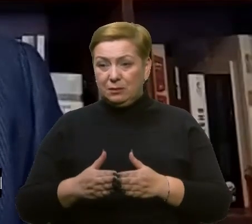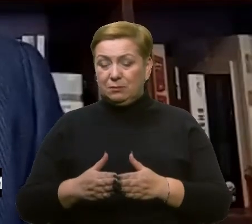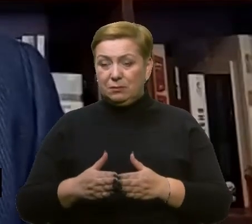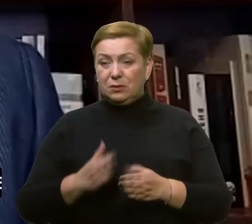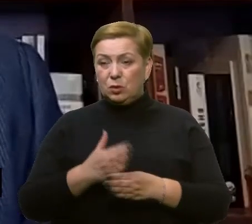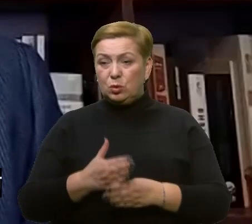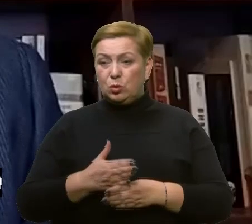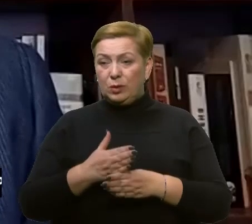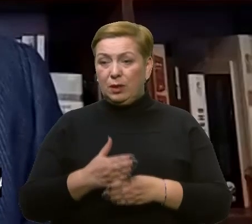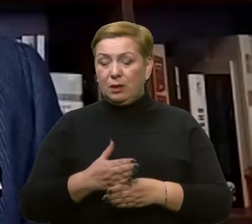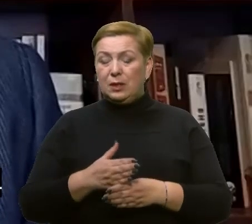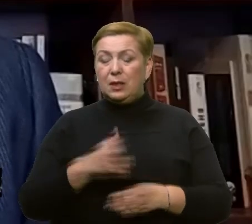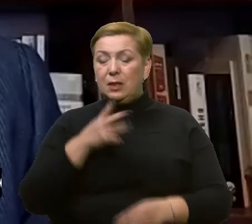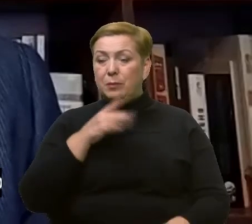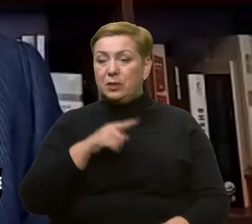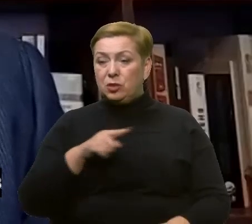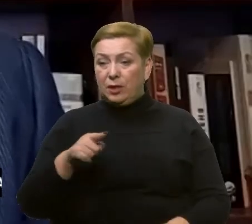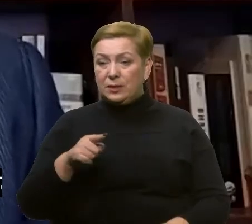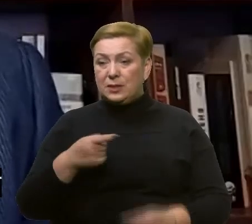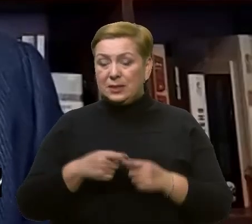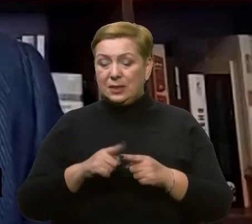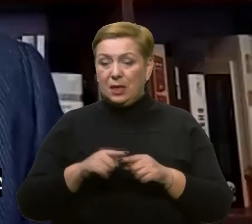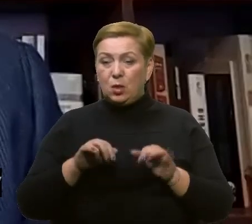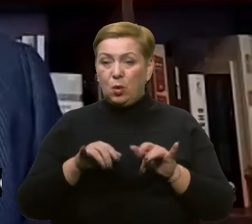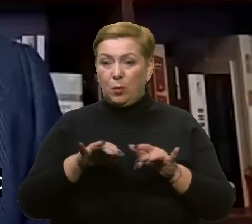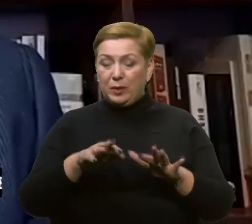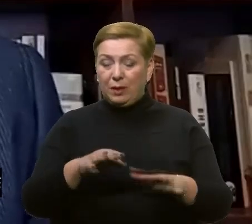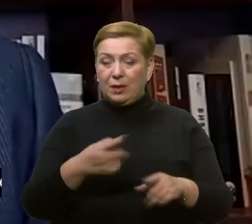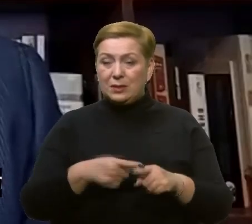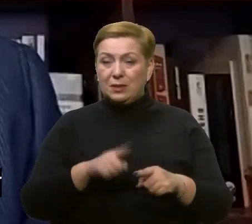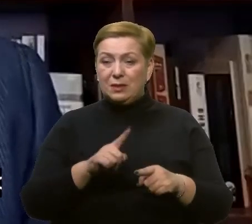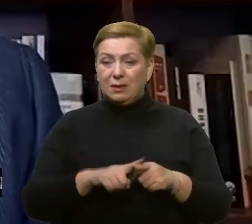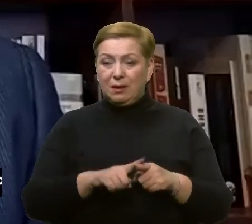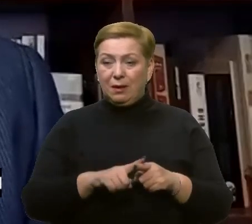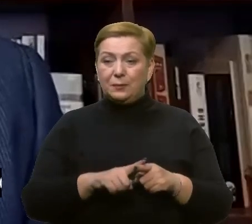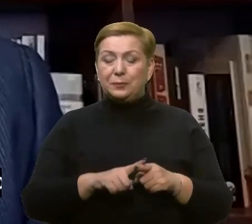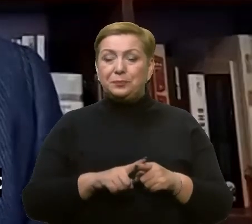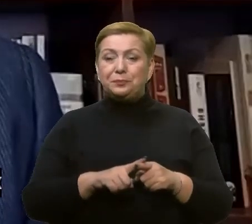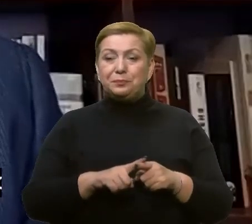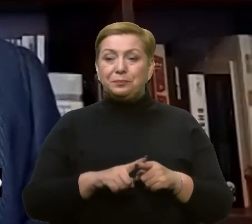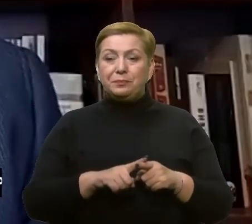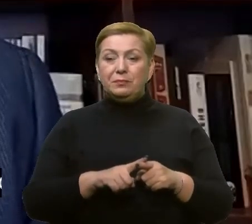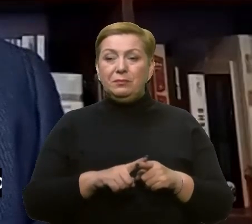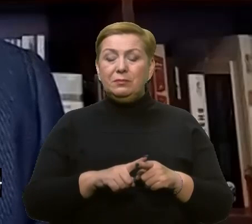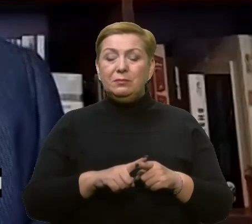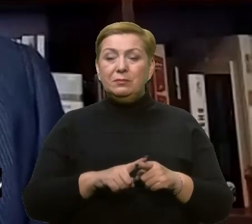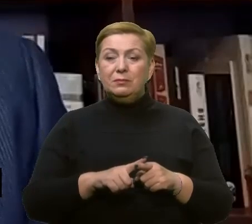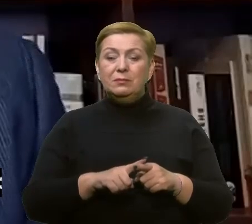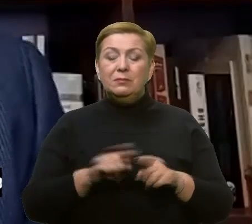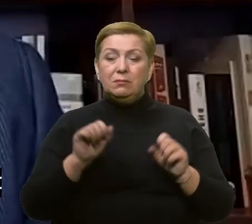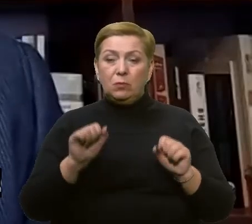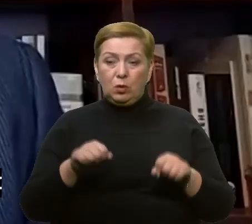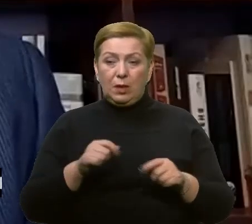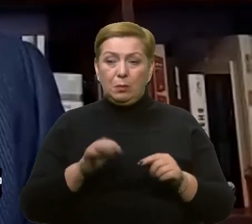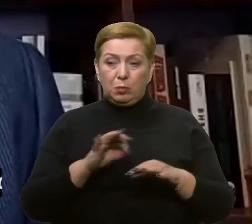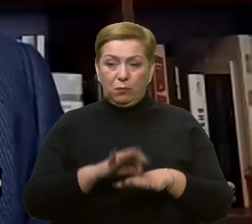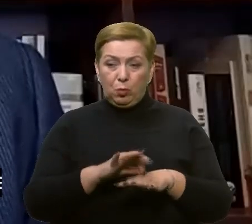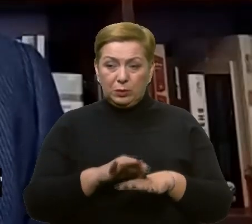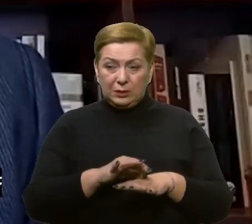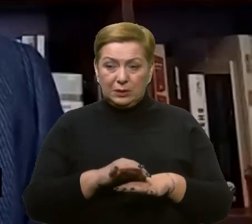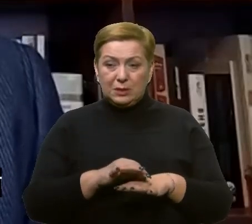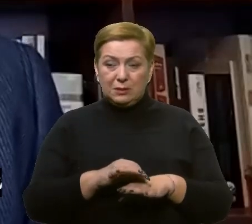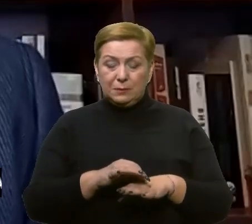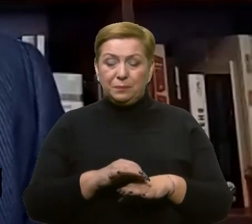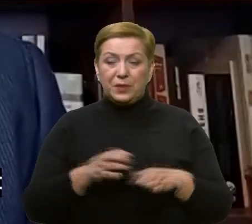що якраз під час тієї операції, яка, ну, за певними ознаками могла проводитися